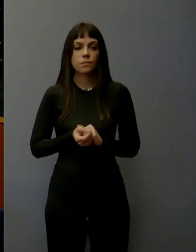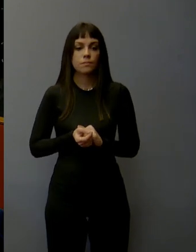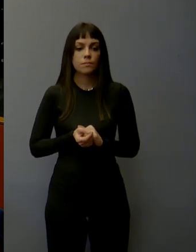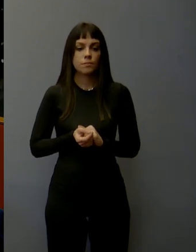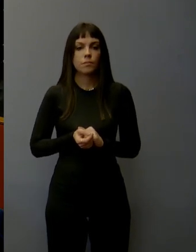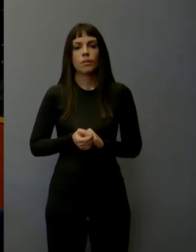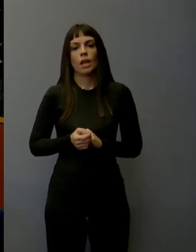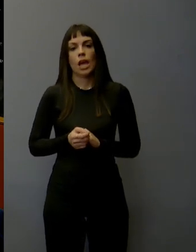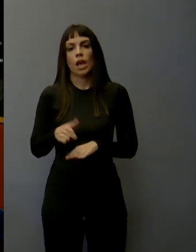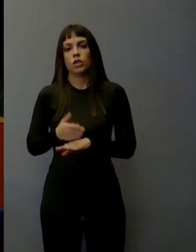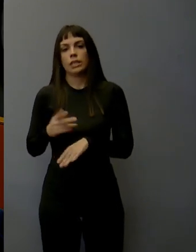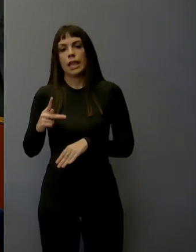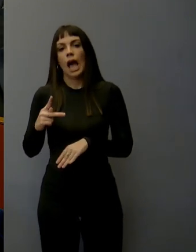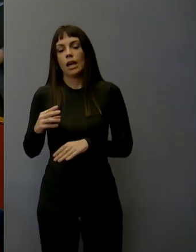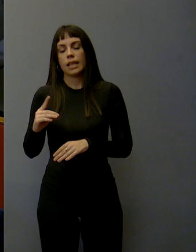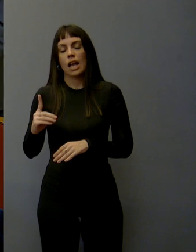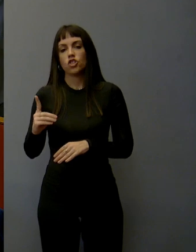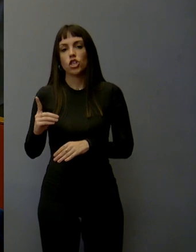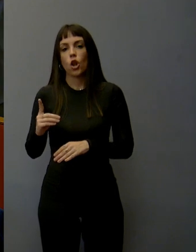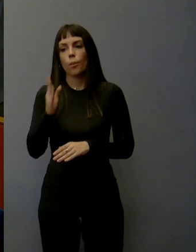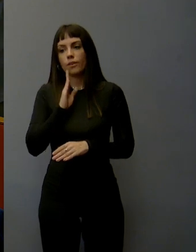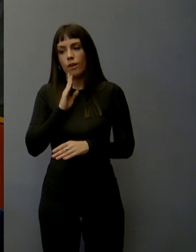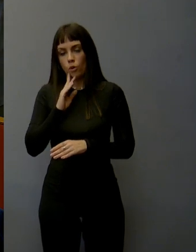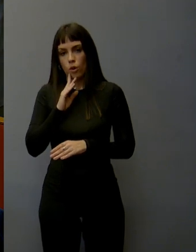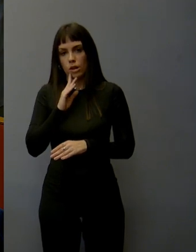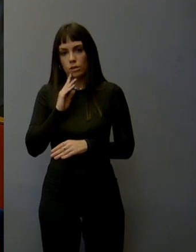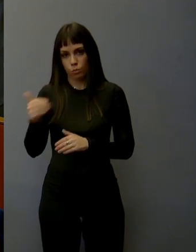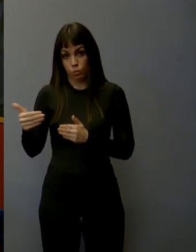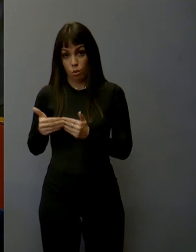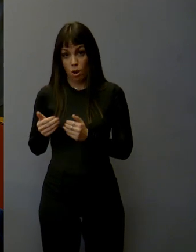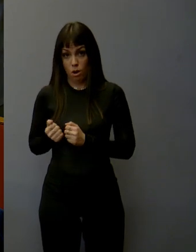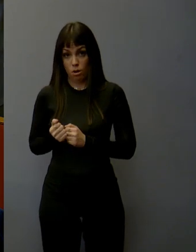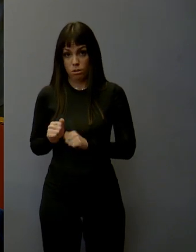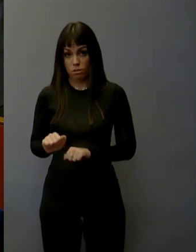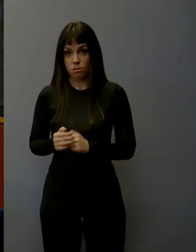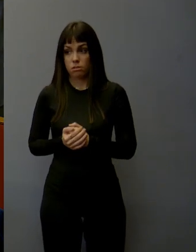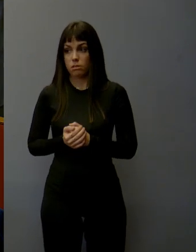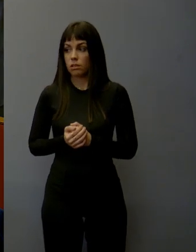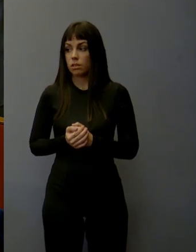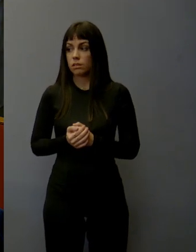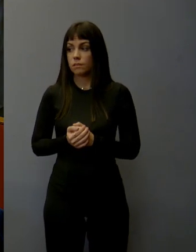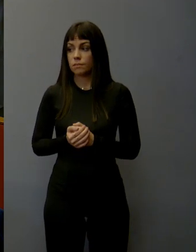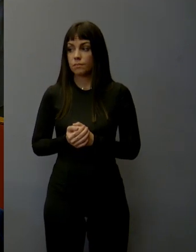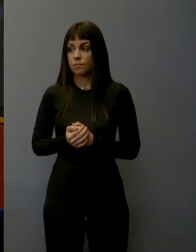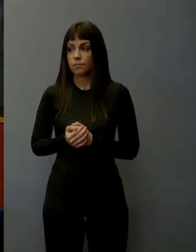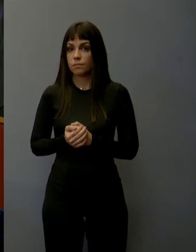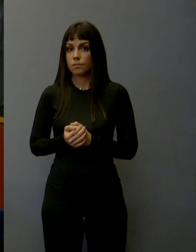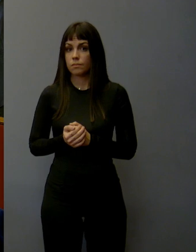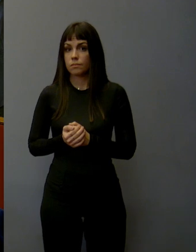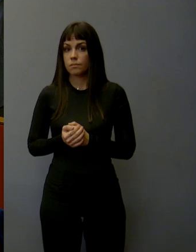D'Angelo Si può avvicinare un attimo possiamo dire perché le votazioni non erano valide o no